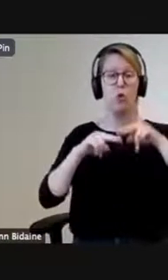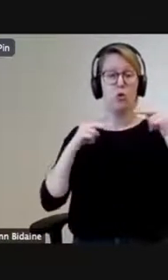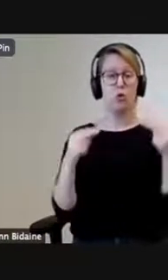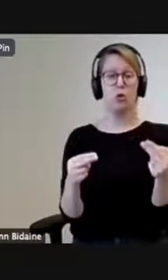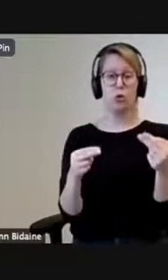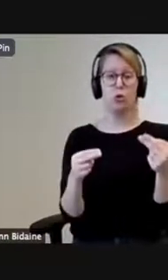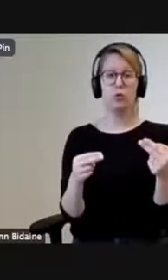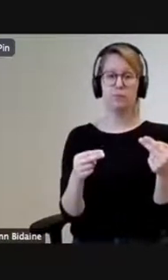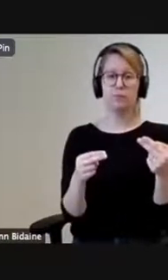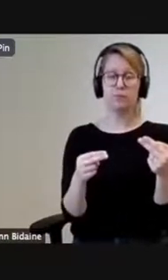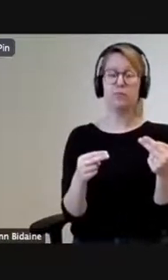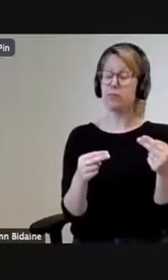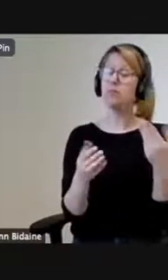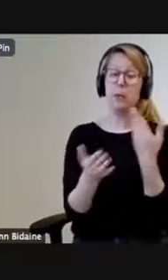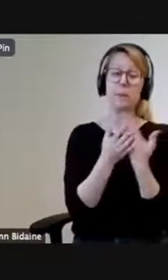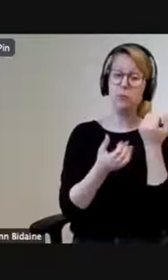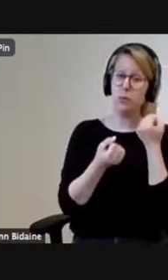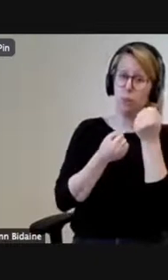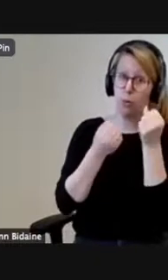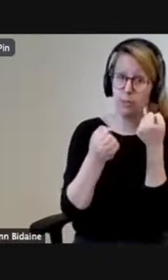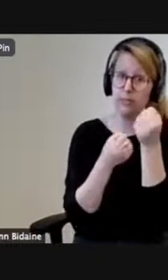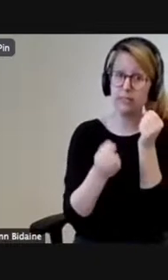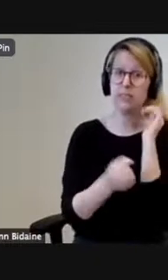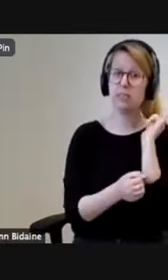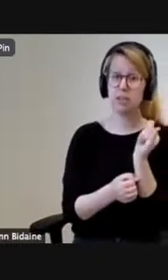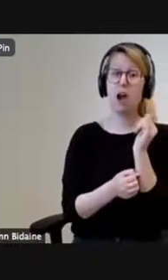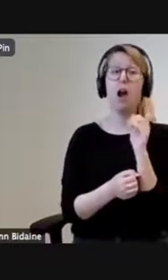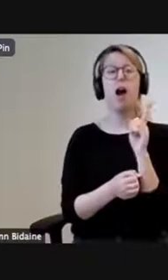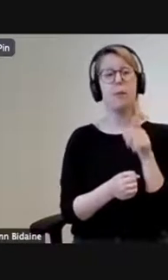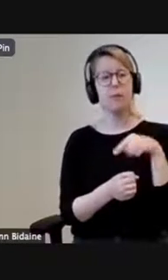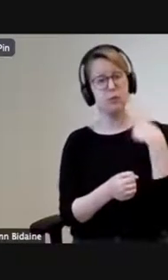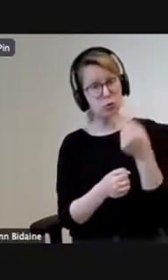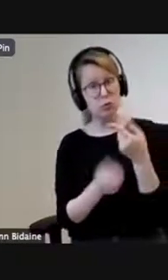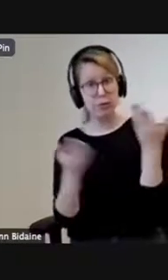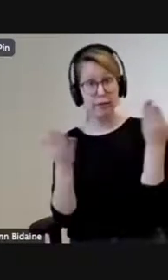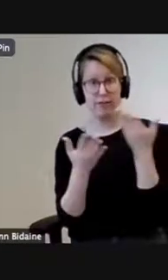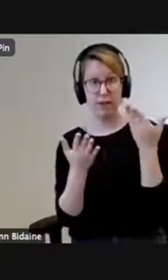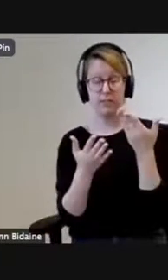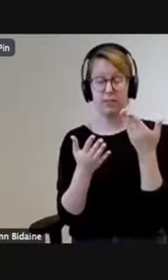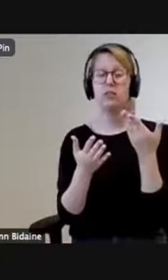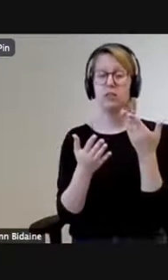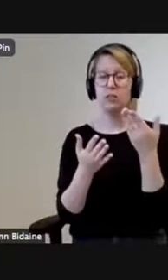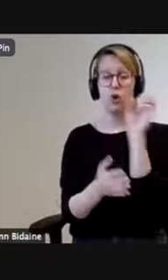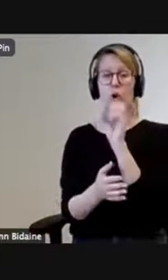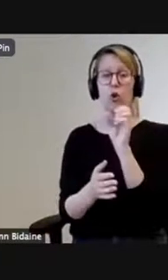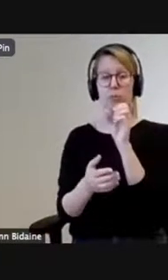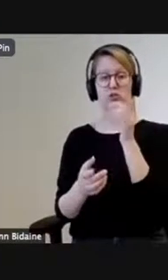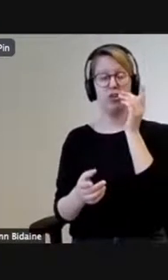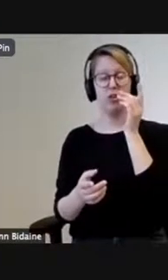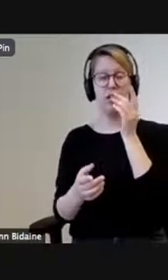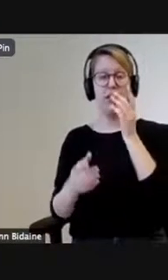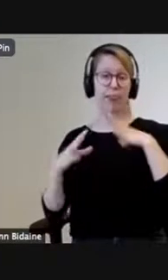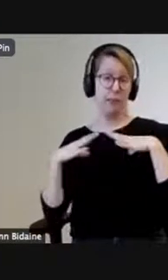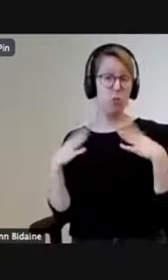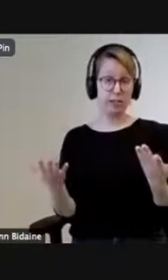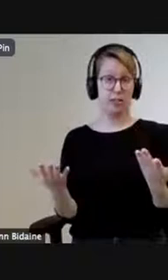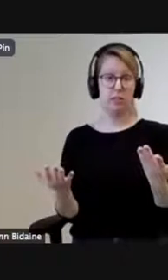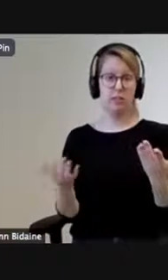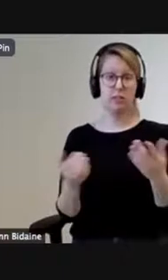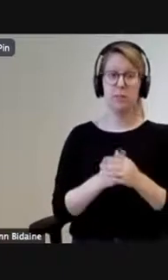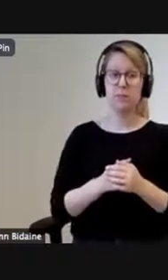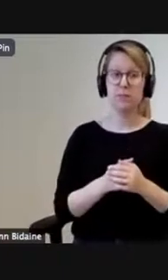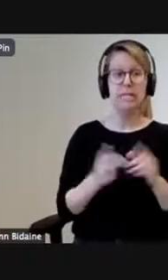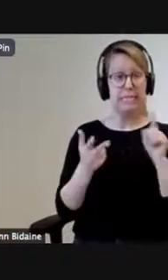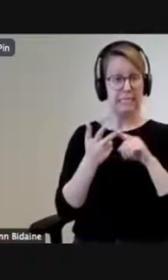d'accès à la démocratie européenne. La troisième priorité est la qualité de vie décente et l'autonomie. La